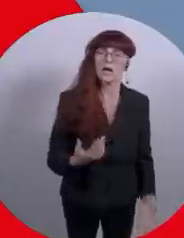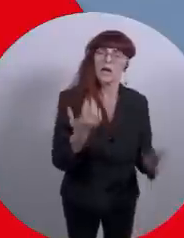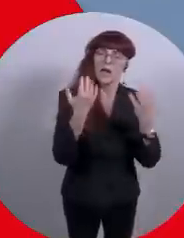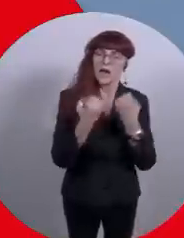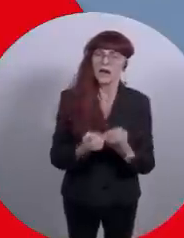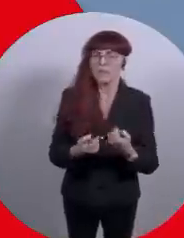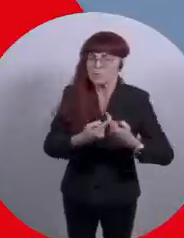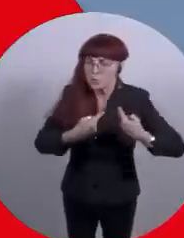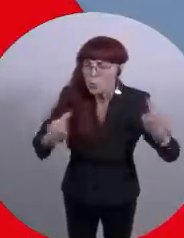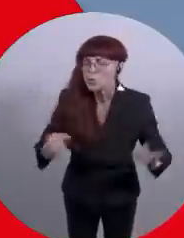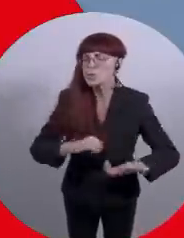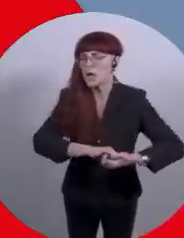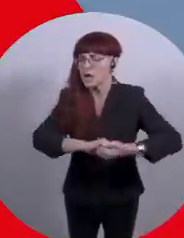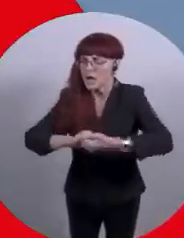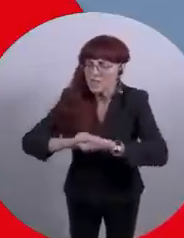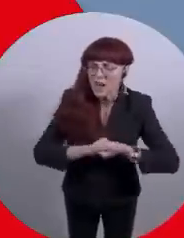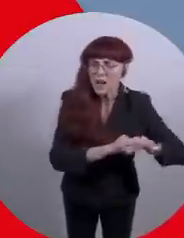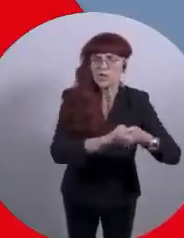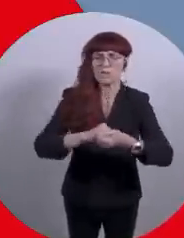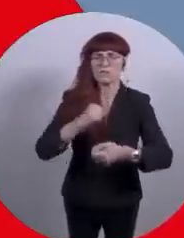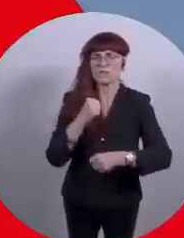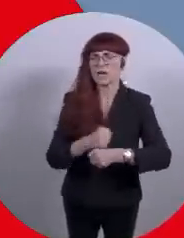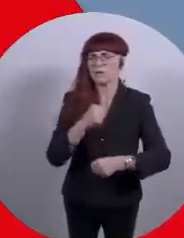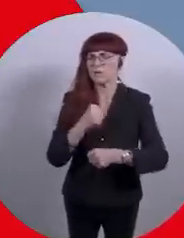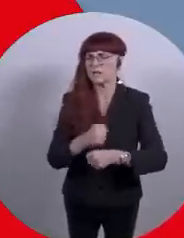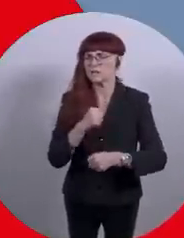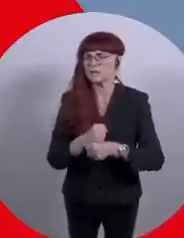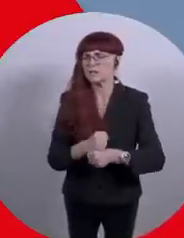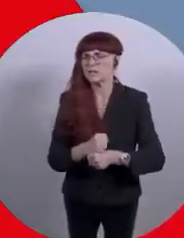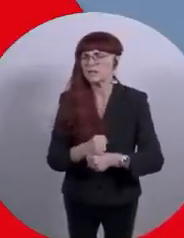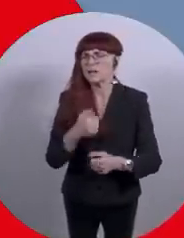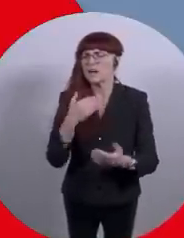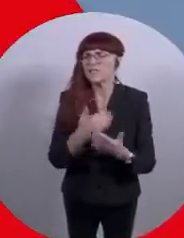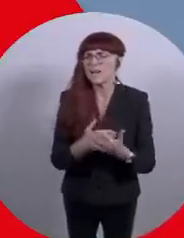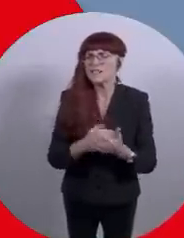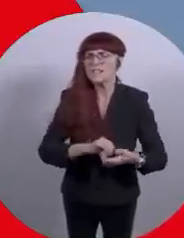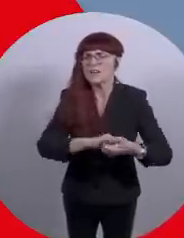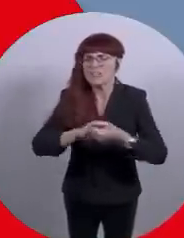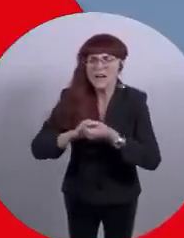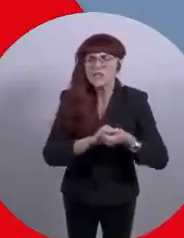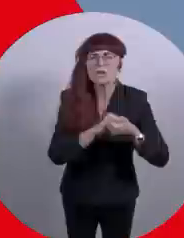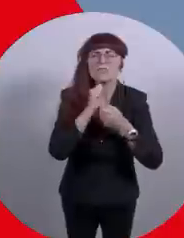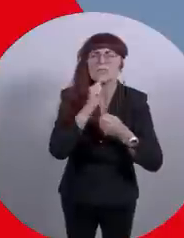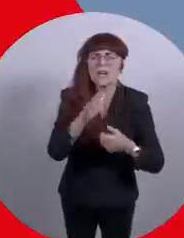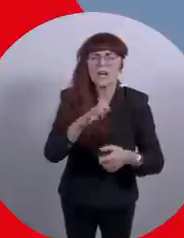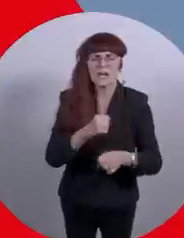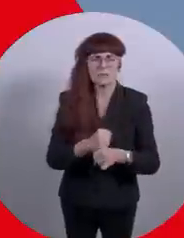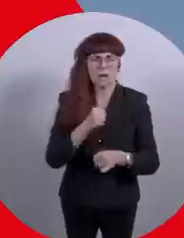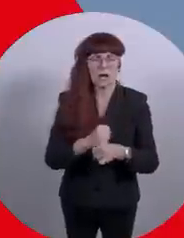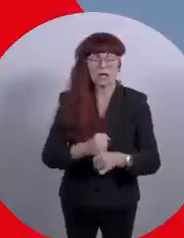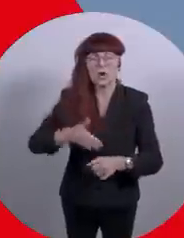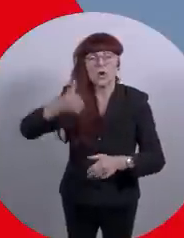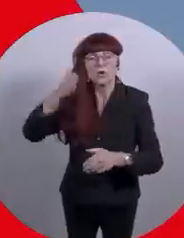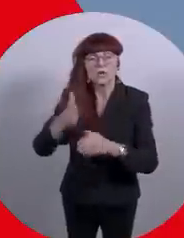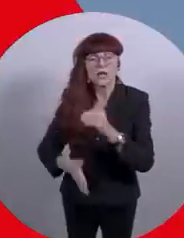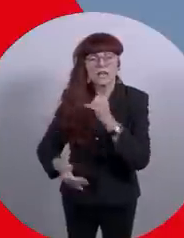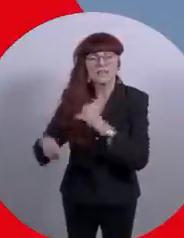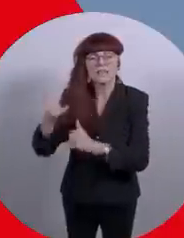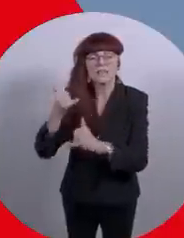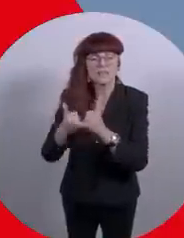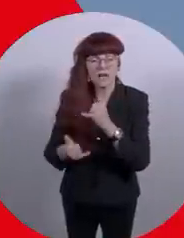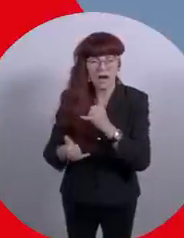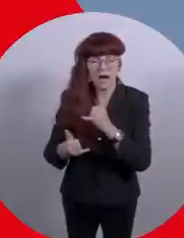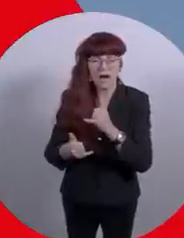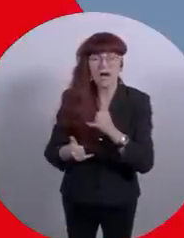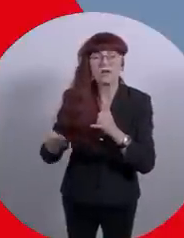gewerkschaftlichen Arbeit des Systems was die Gewerkschaften jeden Tag machen und im letzten Jahr seit der herbstferienrunde